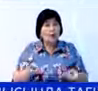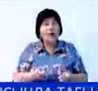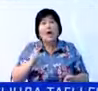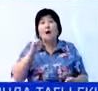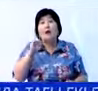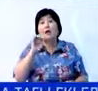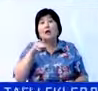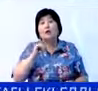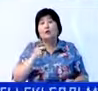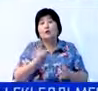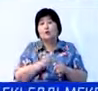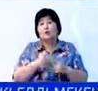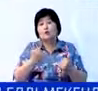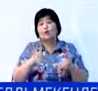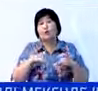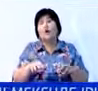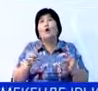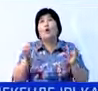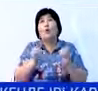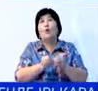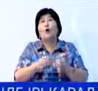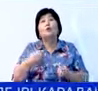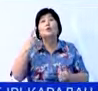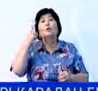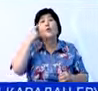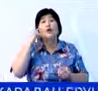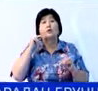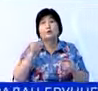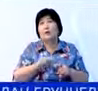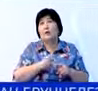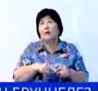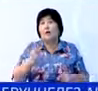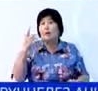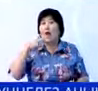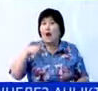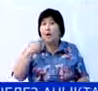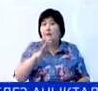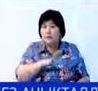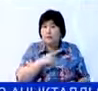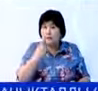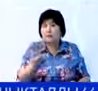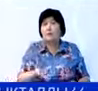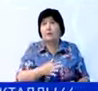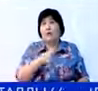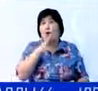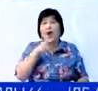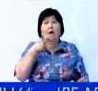Карантин режим сол үшін жасап жүр. Оңға шейін деп ойладым, шыны керек. Алдың күнде сөйтіп айтылды сізге.